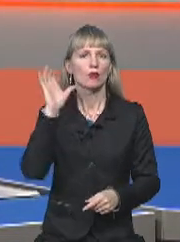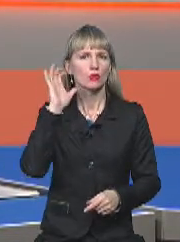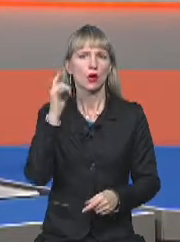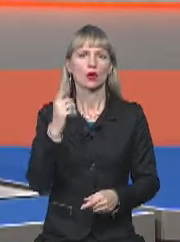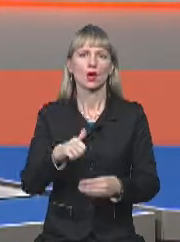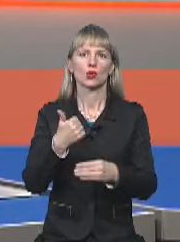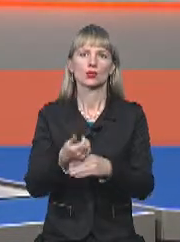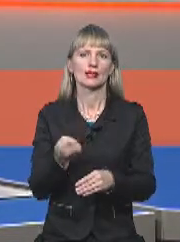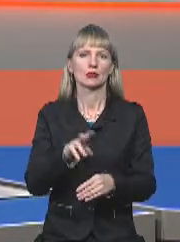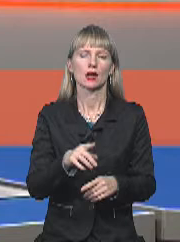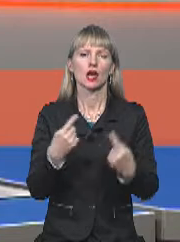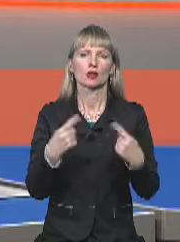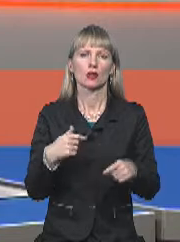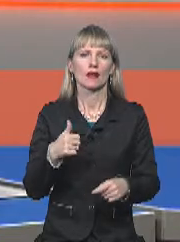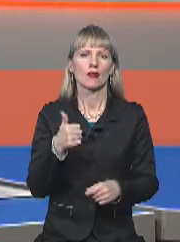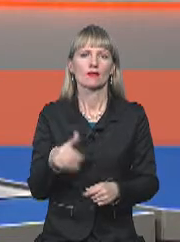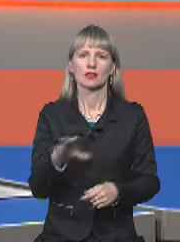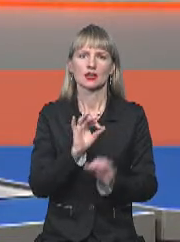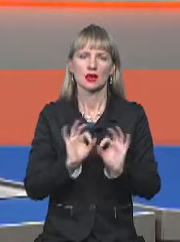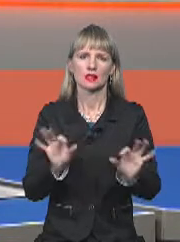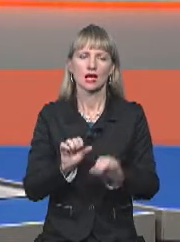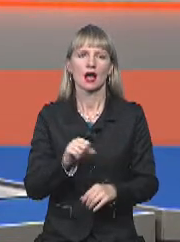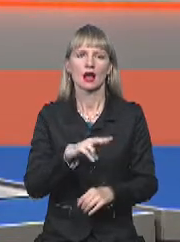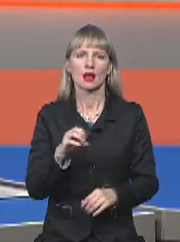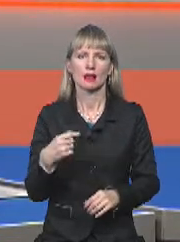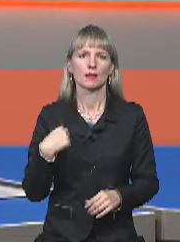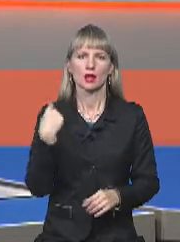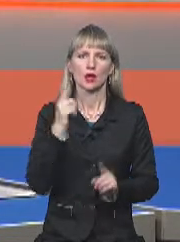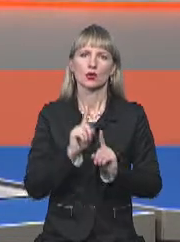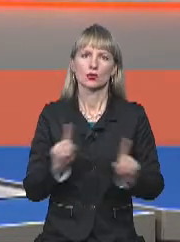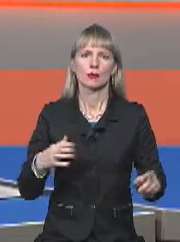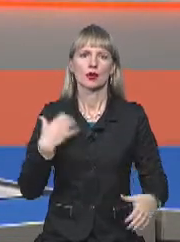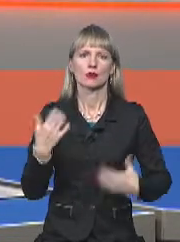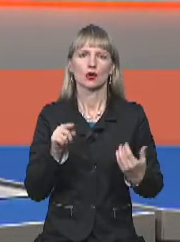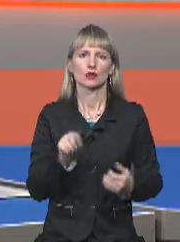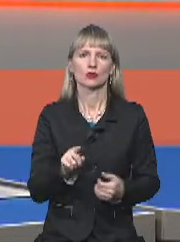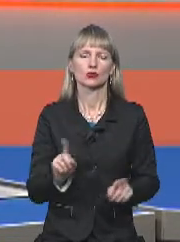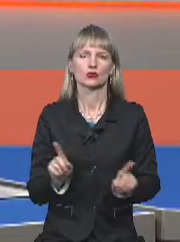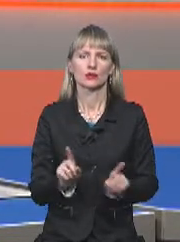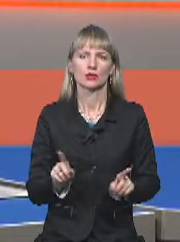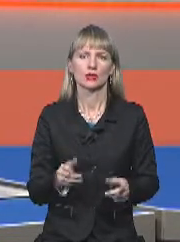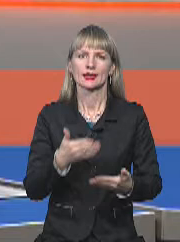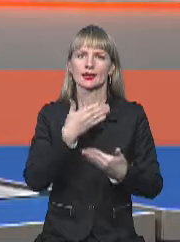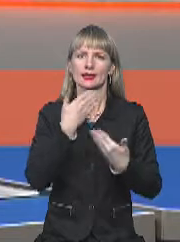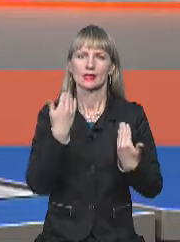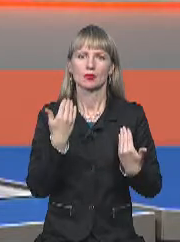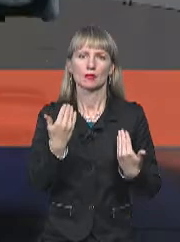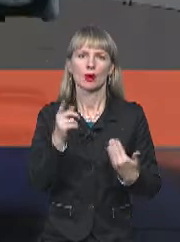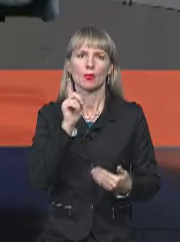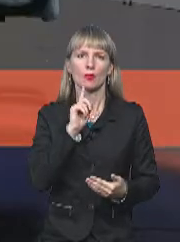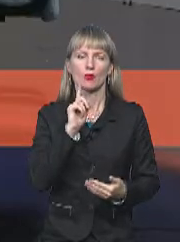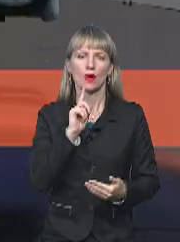не прийшла, а інший так нам все гарно розказав, але мене особливо турбує той момент, що нема